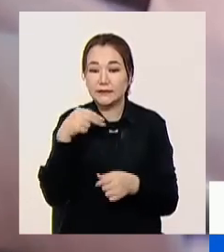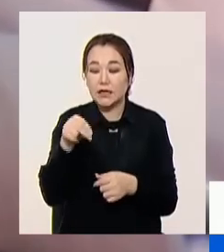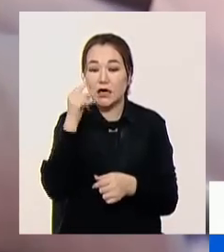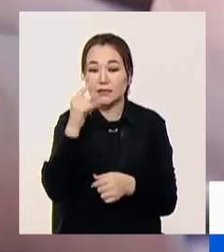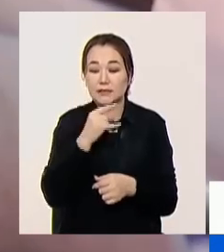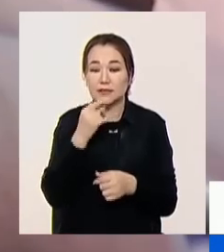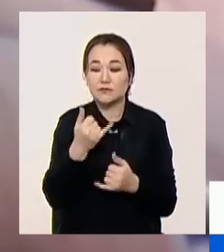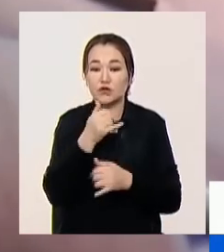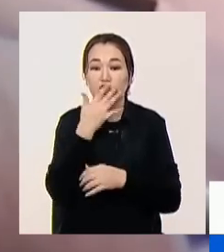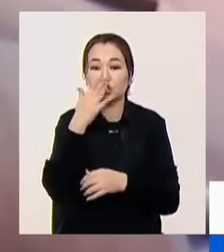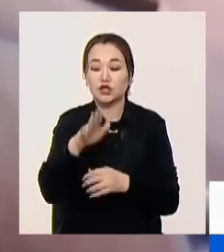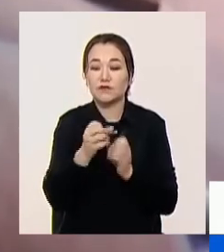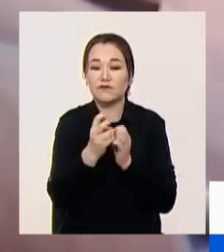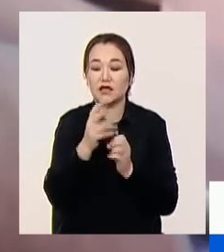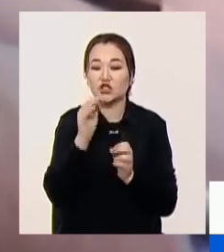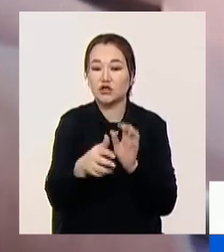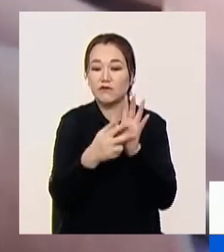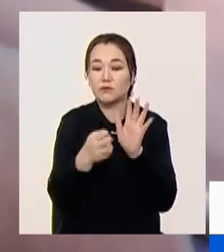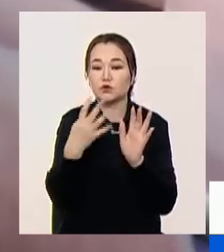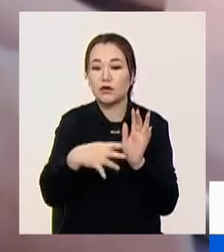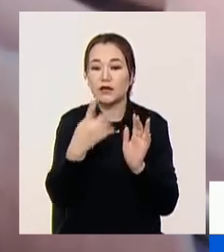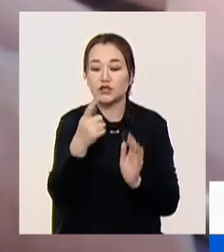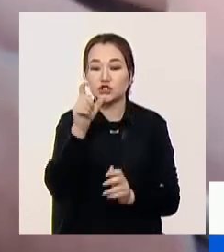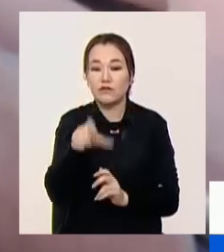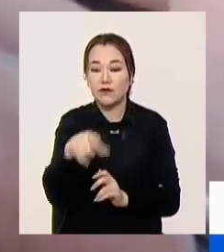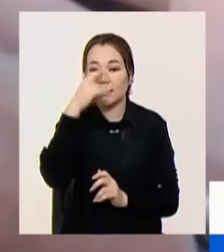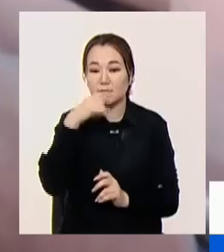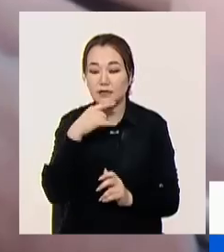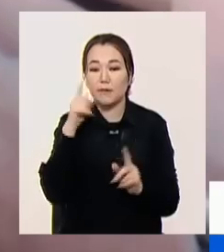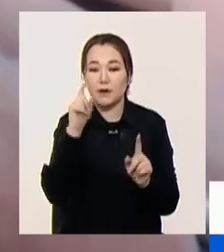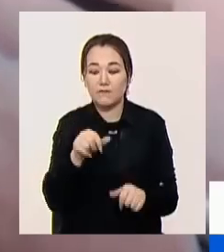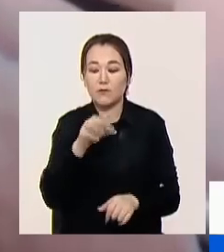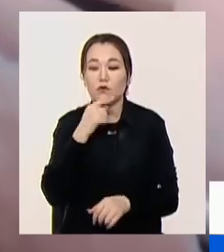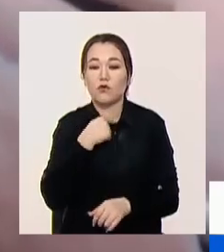за границей сейчас 12 841 соотечественник. И правом